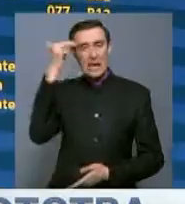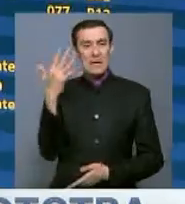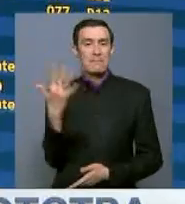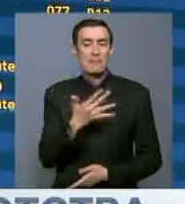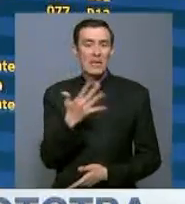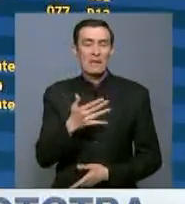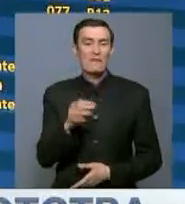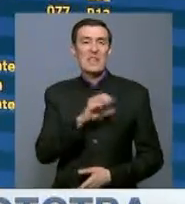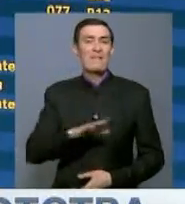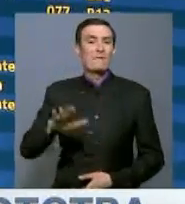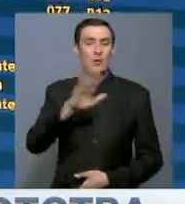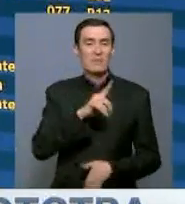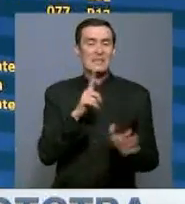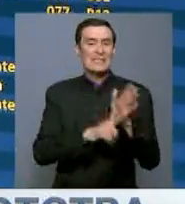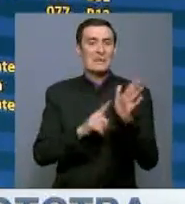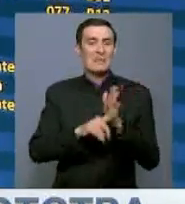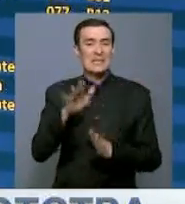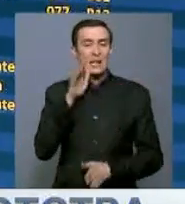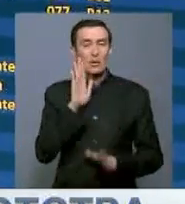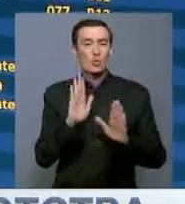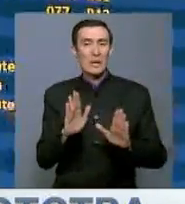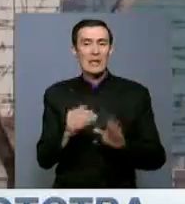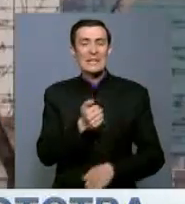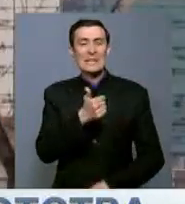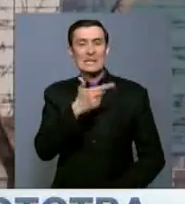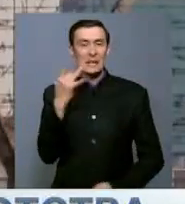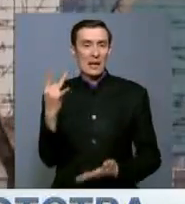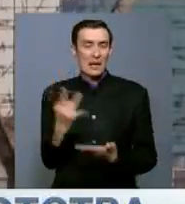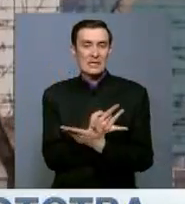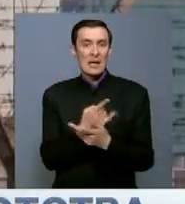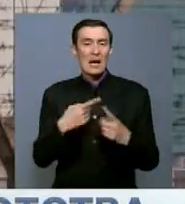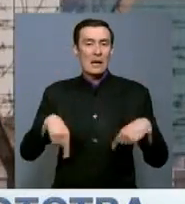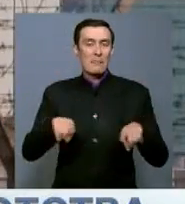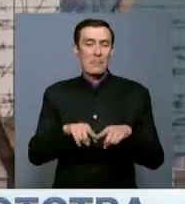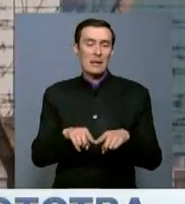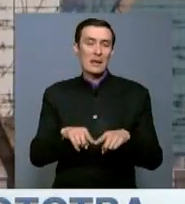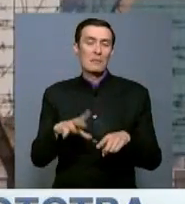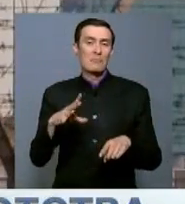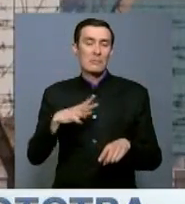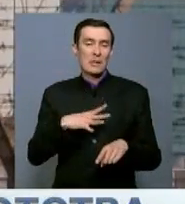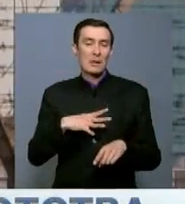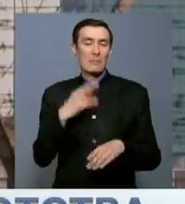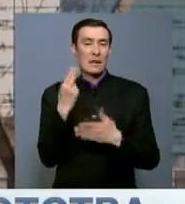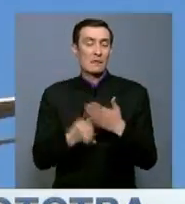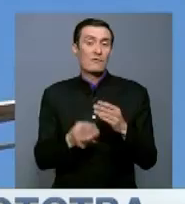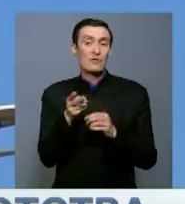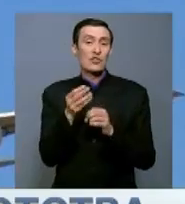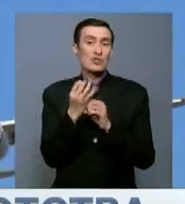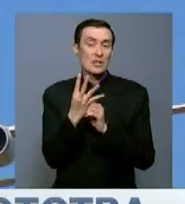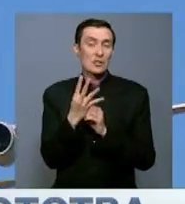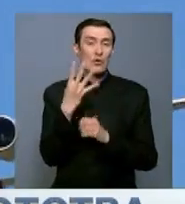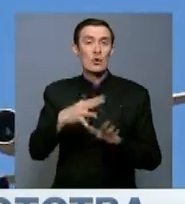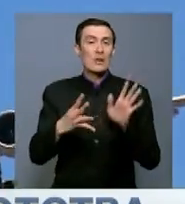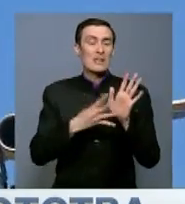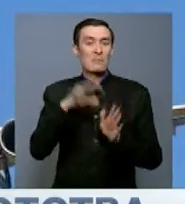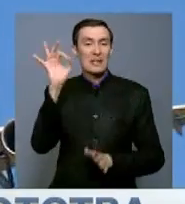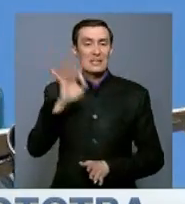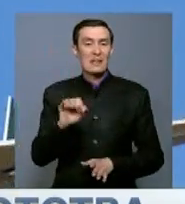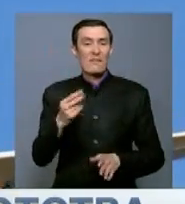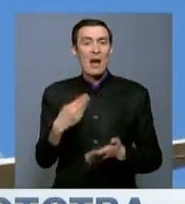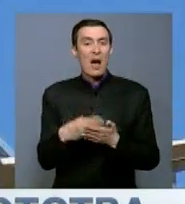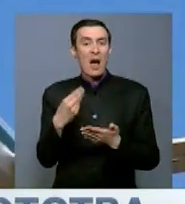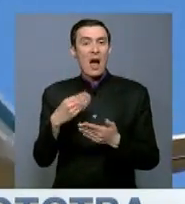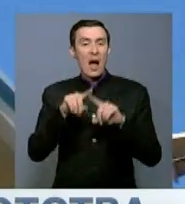Европе. За 70 лет существования лишь несколько раз компания закрывала год с прибылью. В 2014-м 49% акций